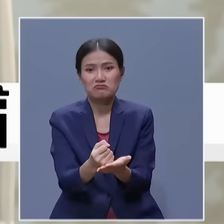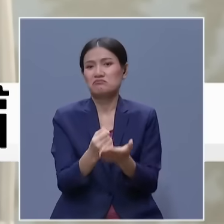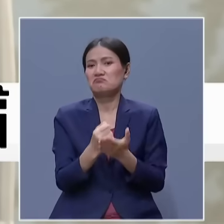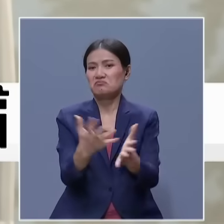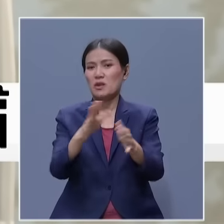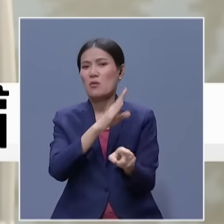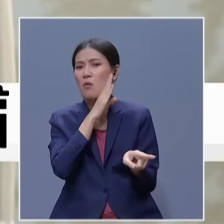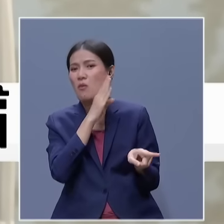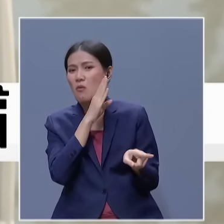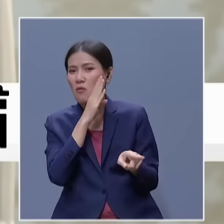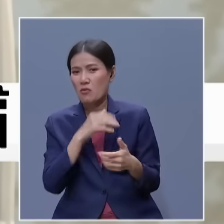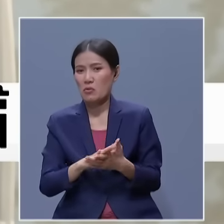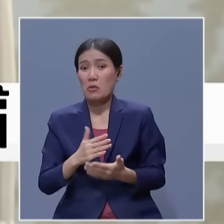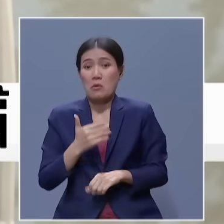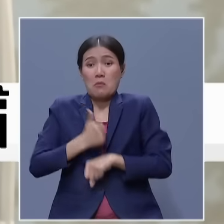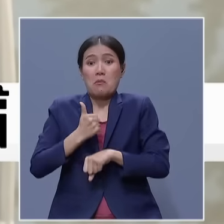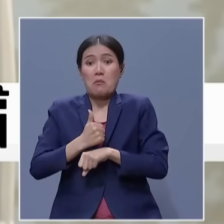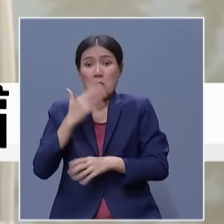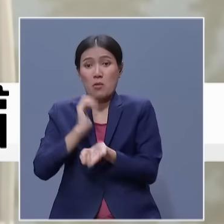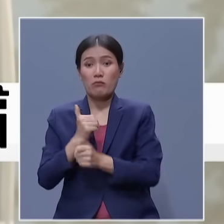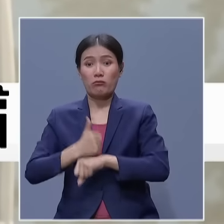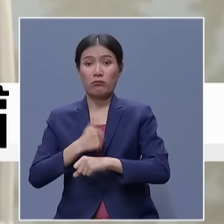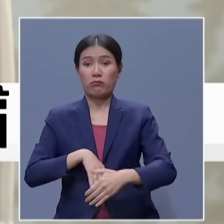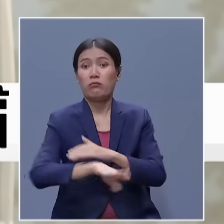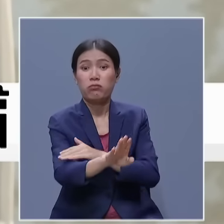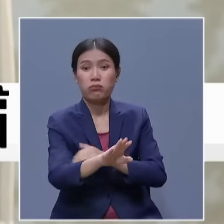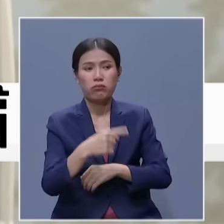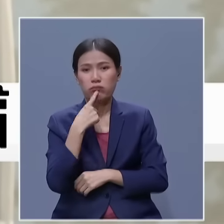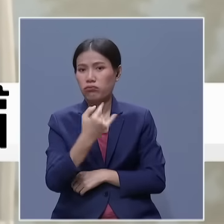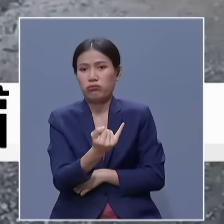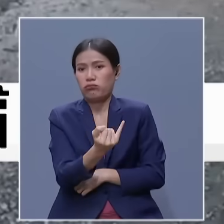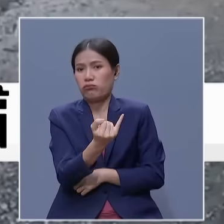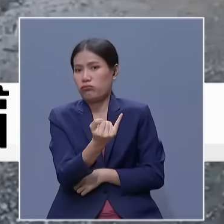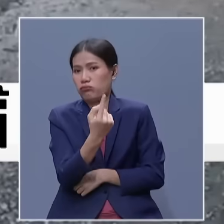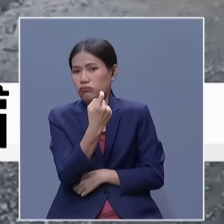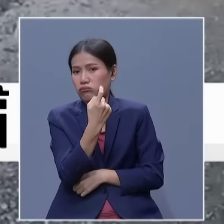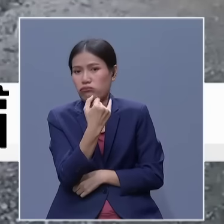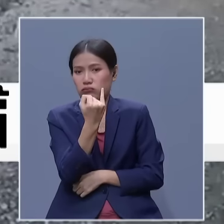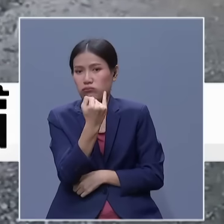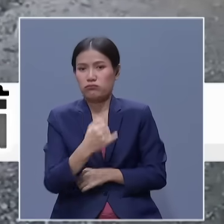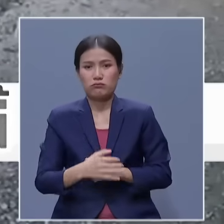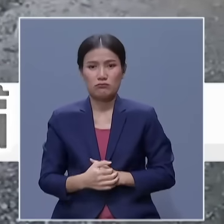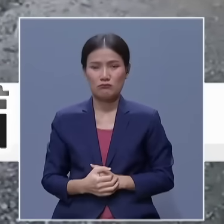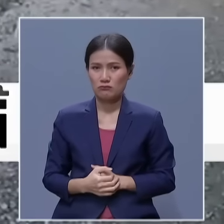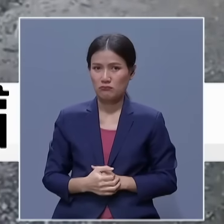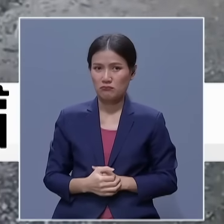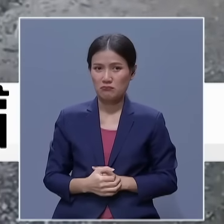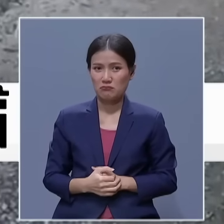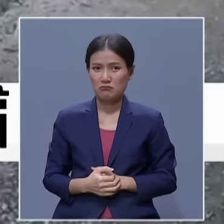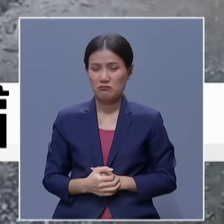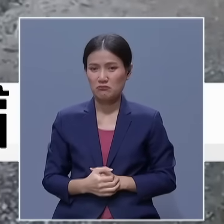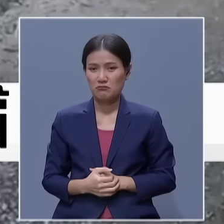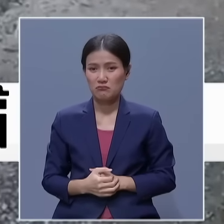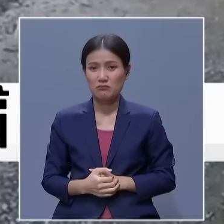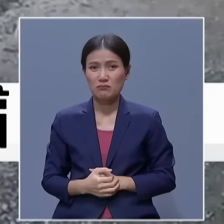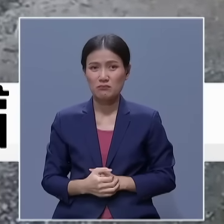กทั้งนั้นนะครับซึ่งเป็นเรื่องที่ย่ำแย่มากนะครับ โอ้ฟังแล้วสะเทือนใจเหมือนกันนะ